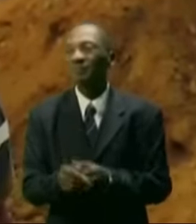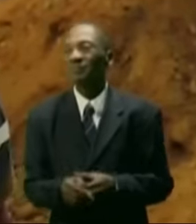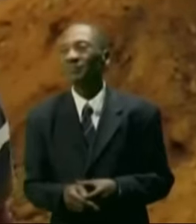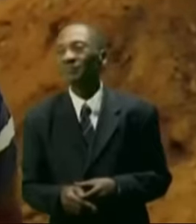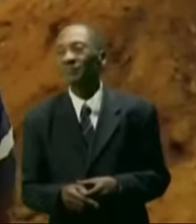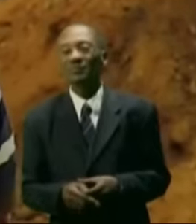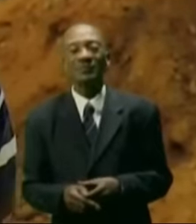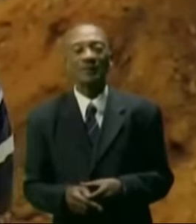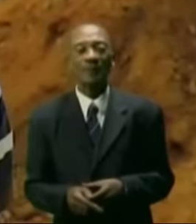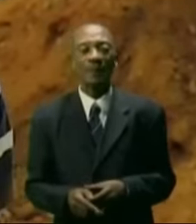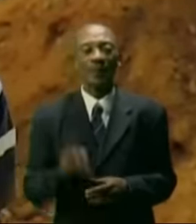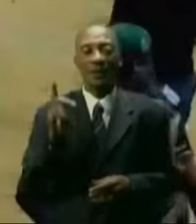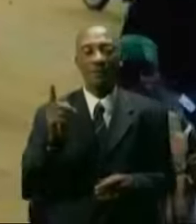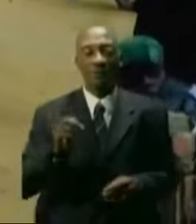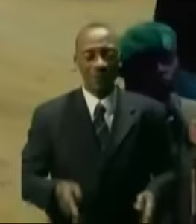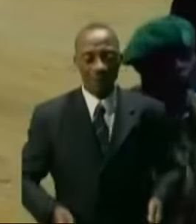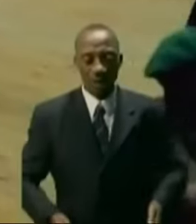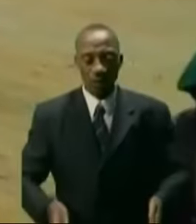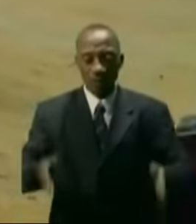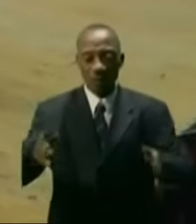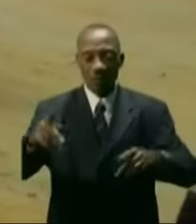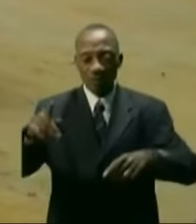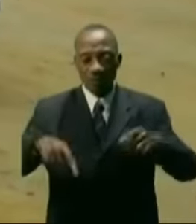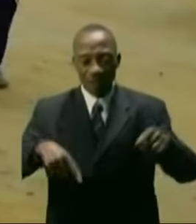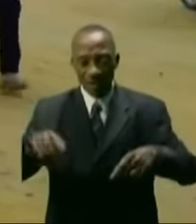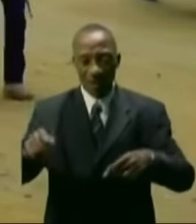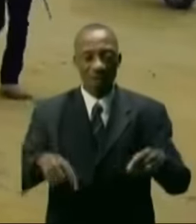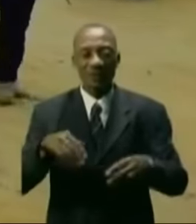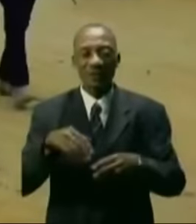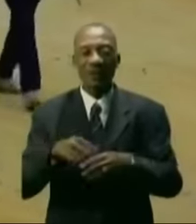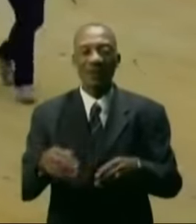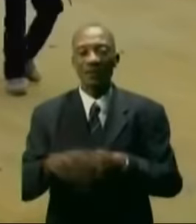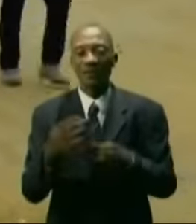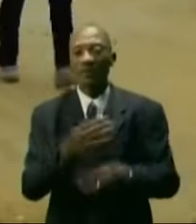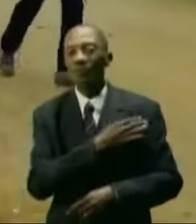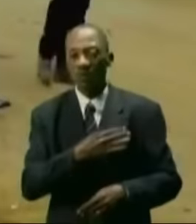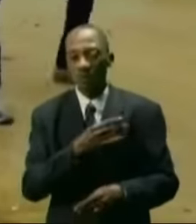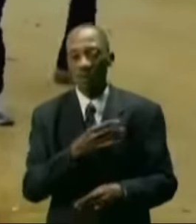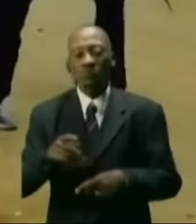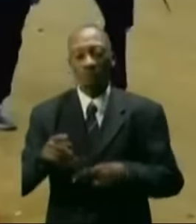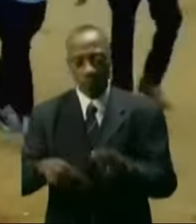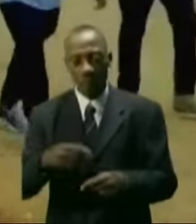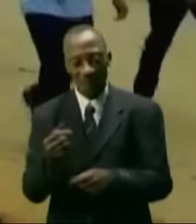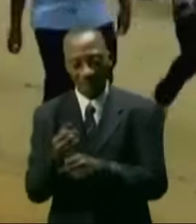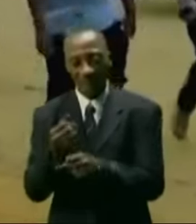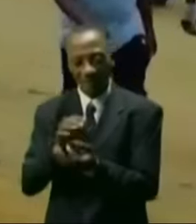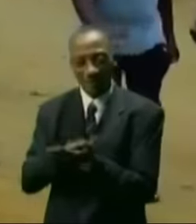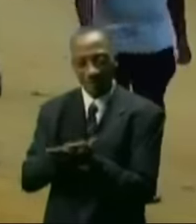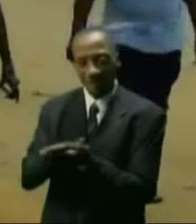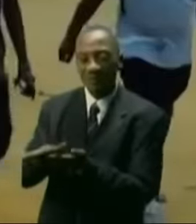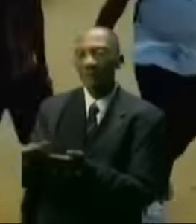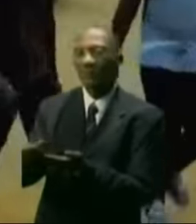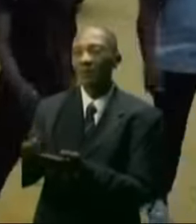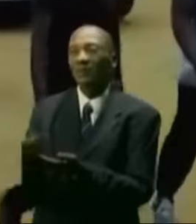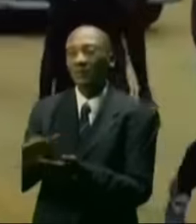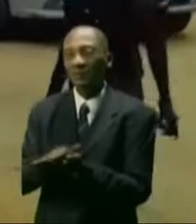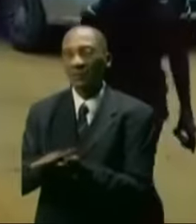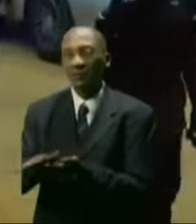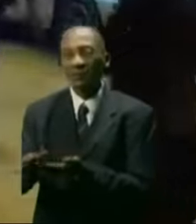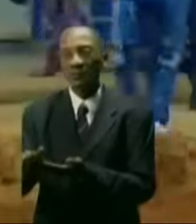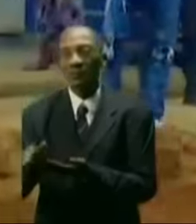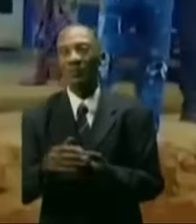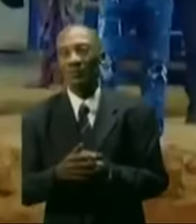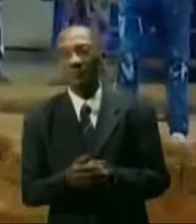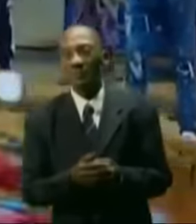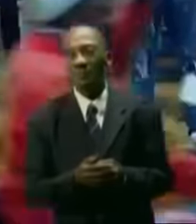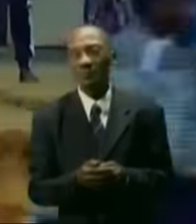de la province en ville de Bounia. Ces exercices physiques hebdomadaires rapprochent davantage les animateurs de l'état de siège